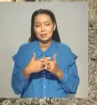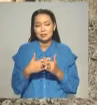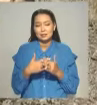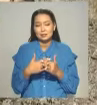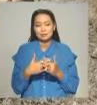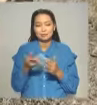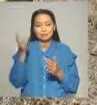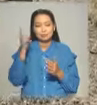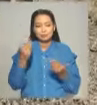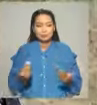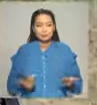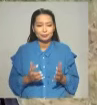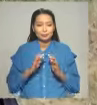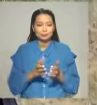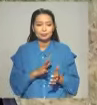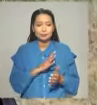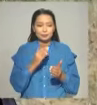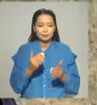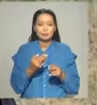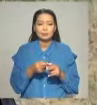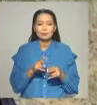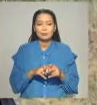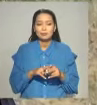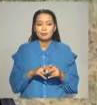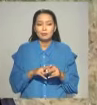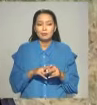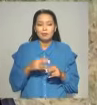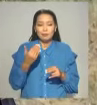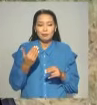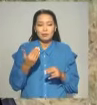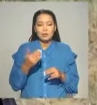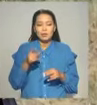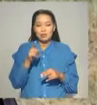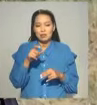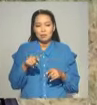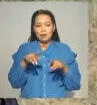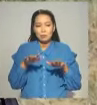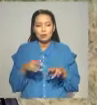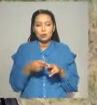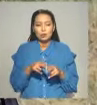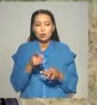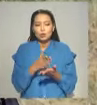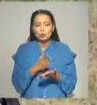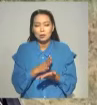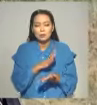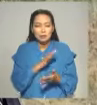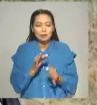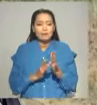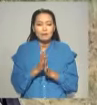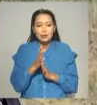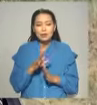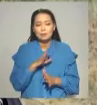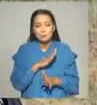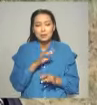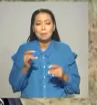мире. Здесь в одном сообществе могло проживать свыше 1000 человек в одном месте. Существовать, взращивать, пасти,